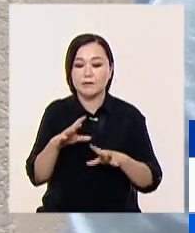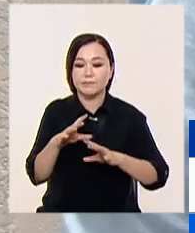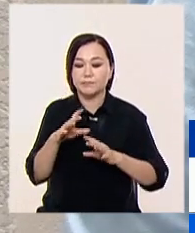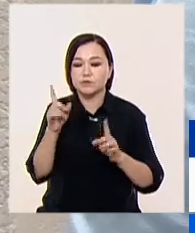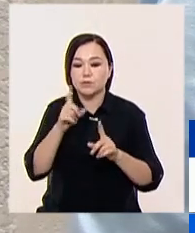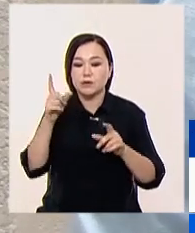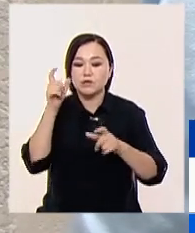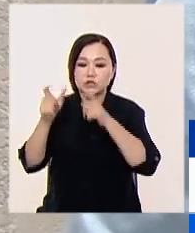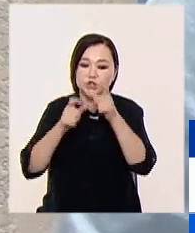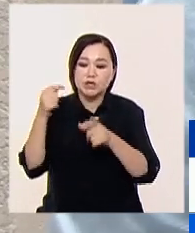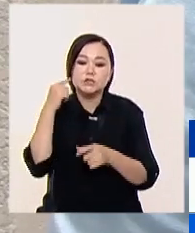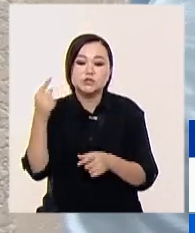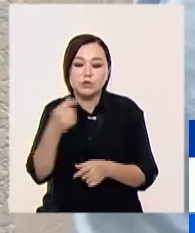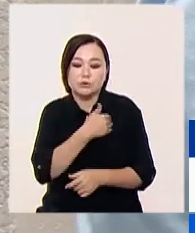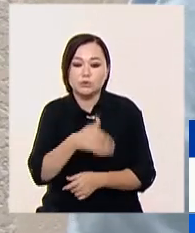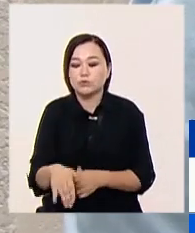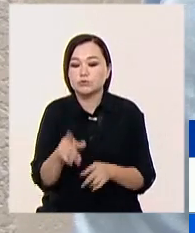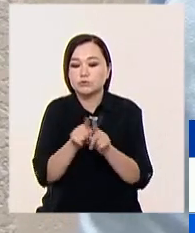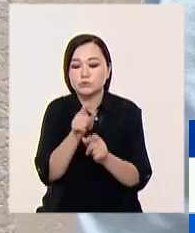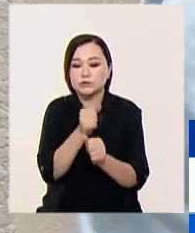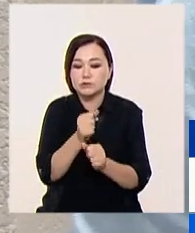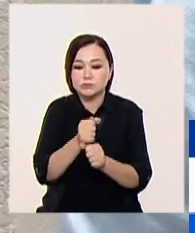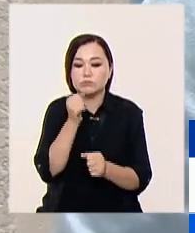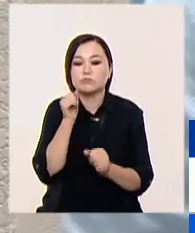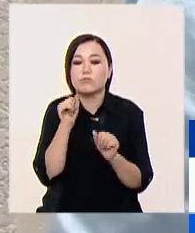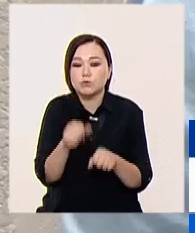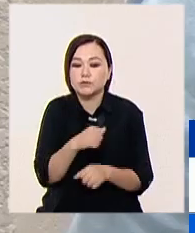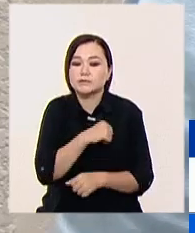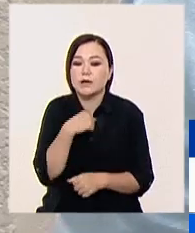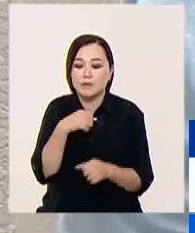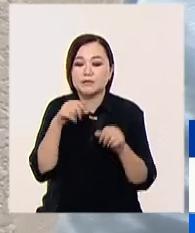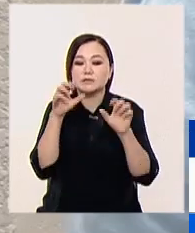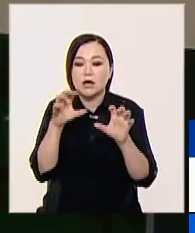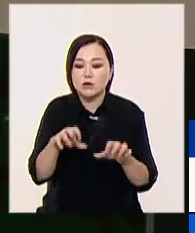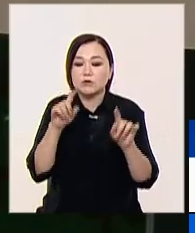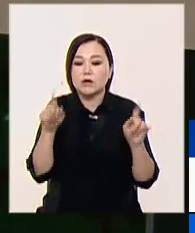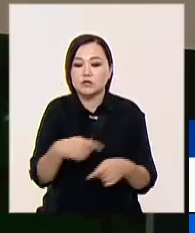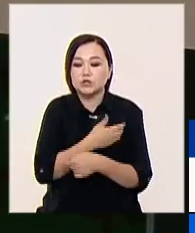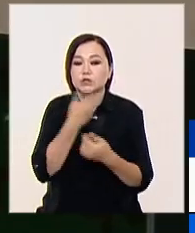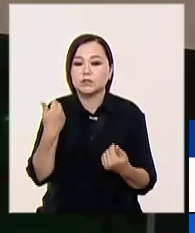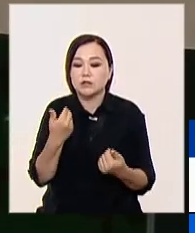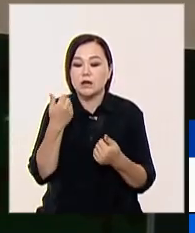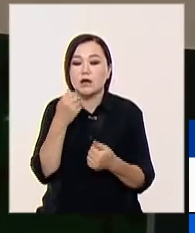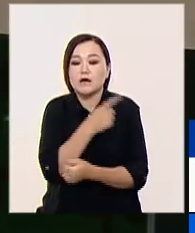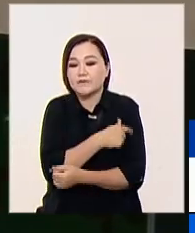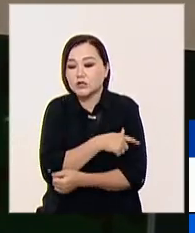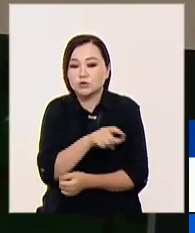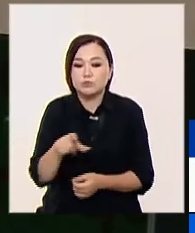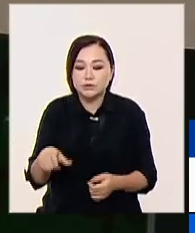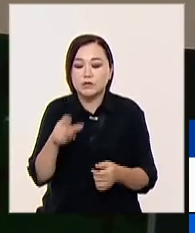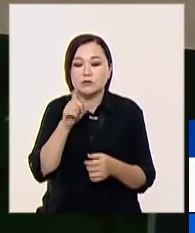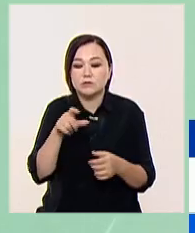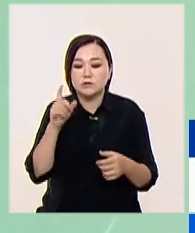айғай-шуын естімеуге, әңгімелерін естімеуге солай жауап тастауға болады. Ол заңмен шектелмеген. Ал ақ халаттылар адамның